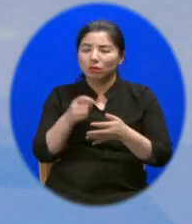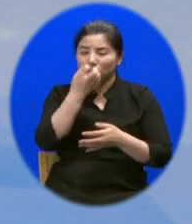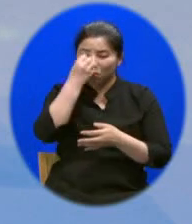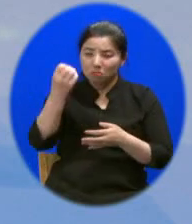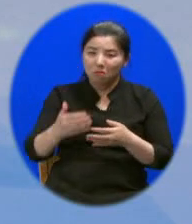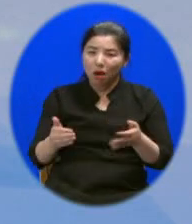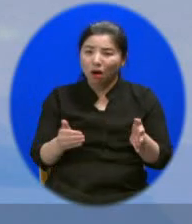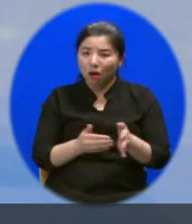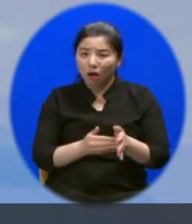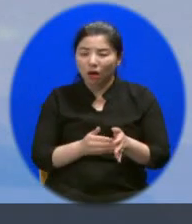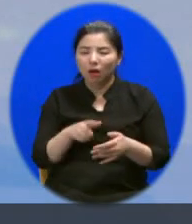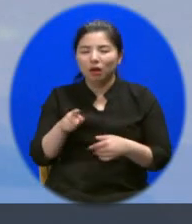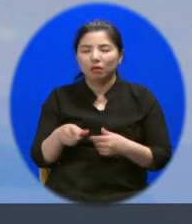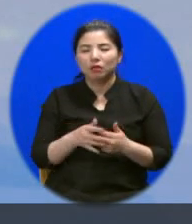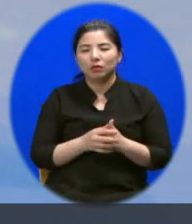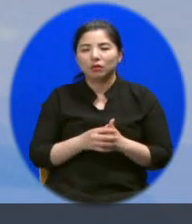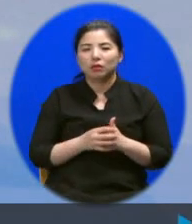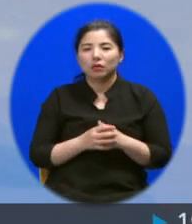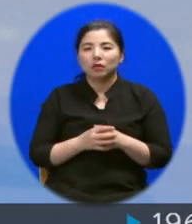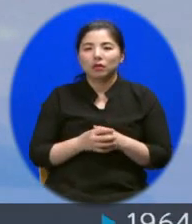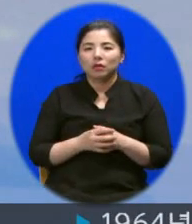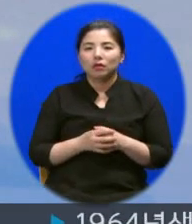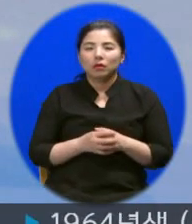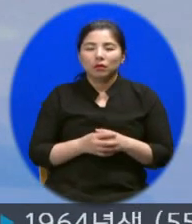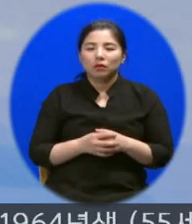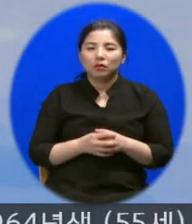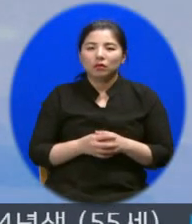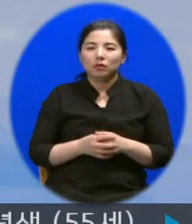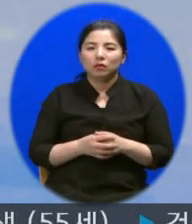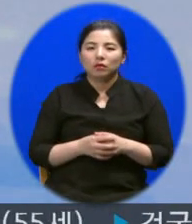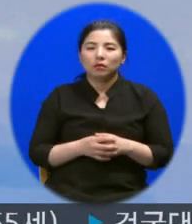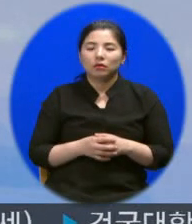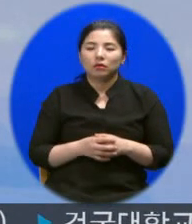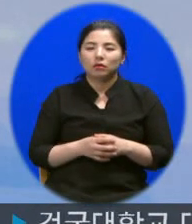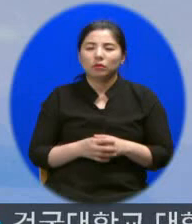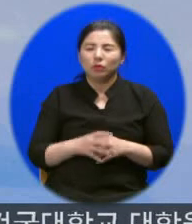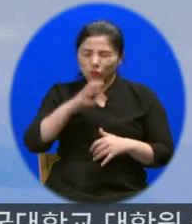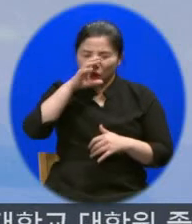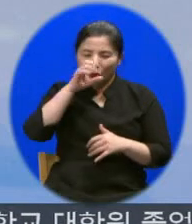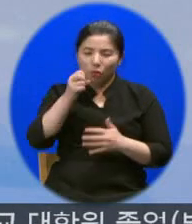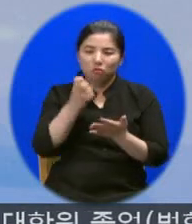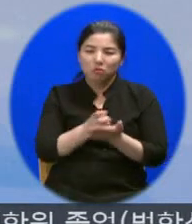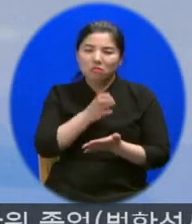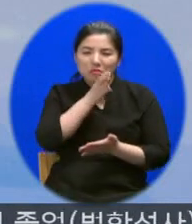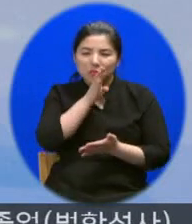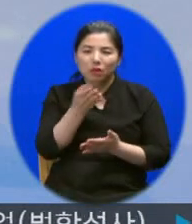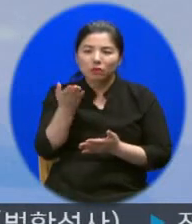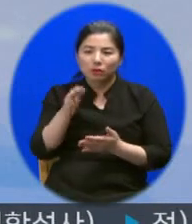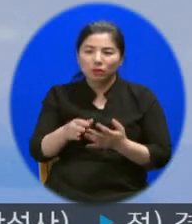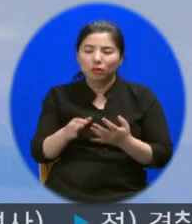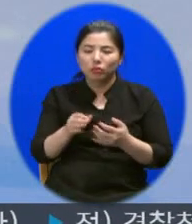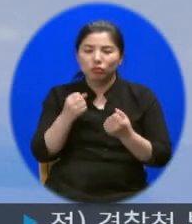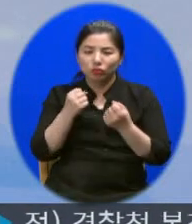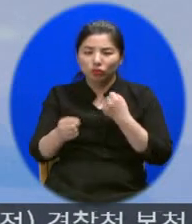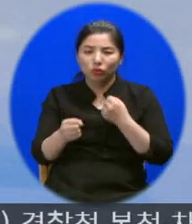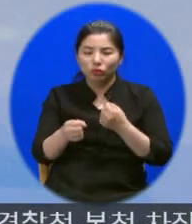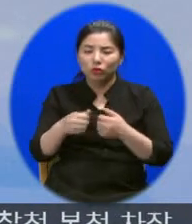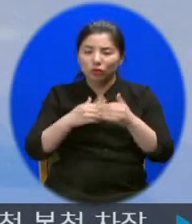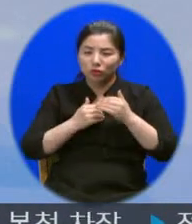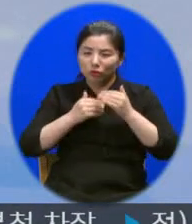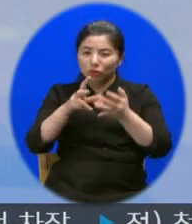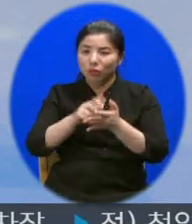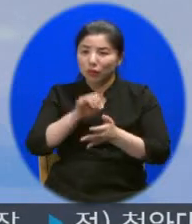무시될 수 있을까 아 아무리 좋은 제도라 하더라도 절차에 하자가 있는 부분에